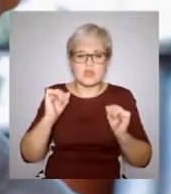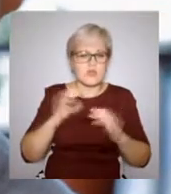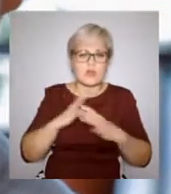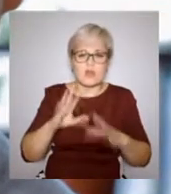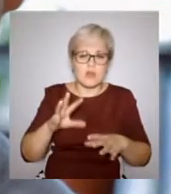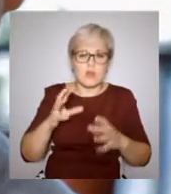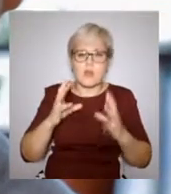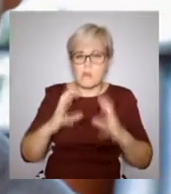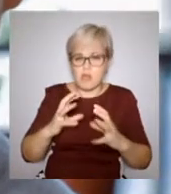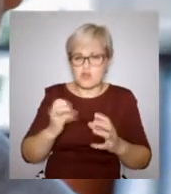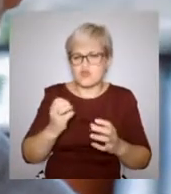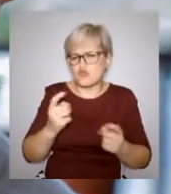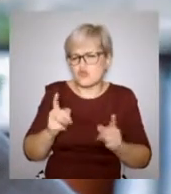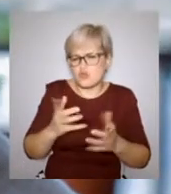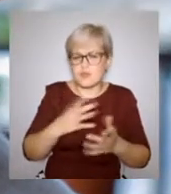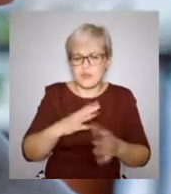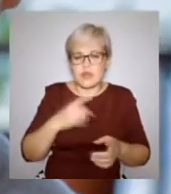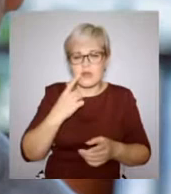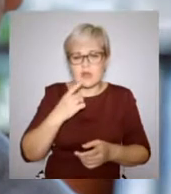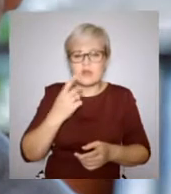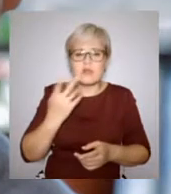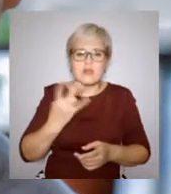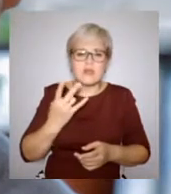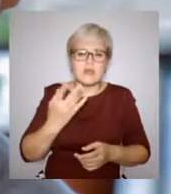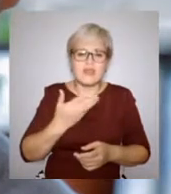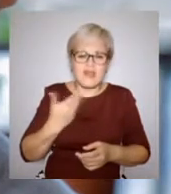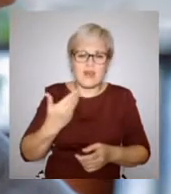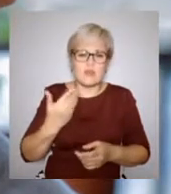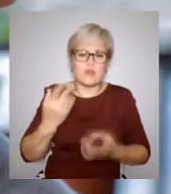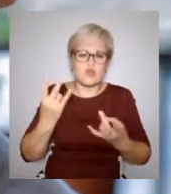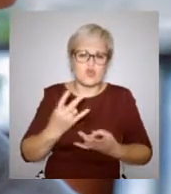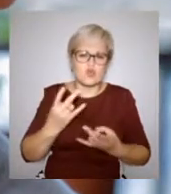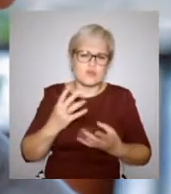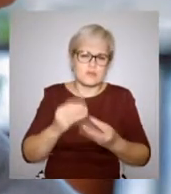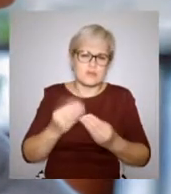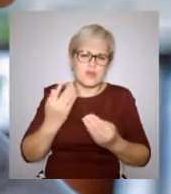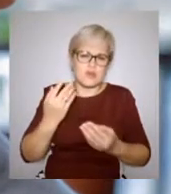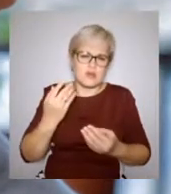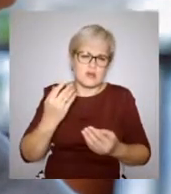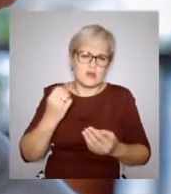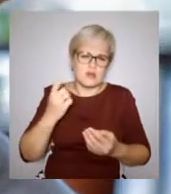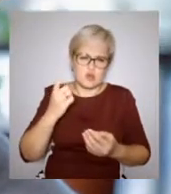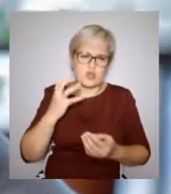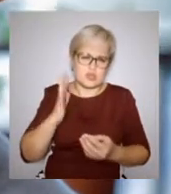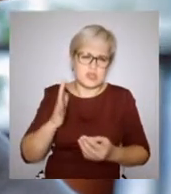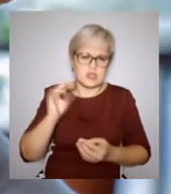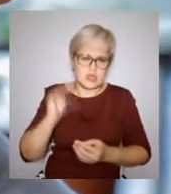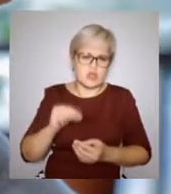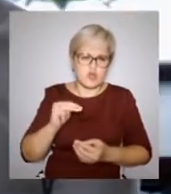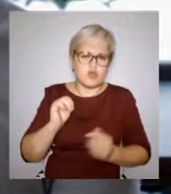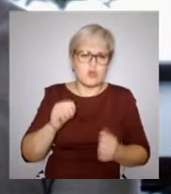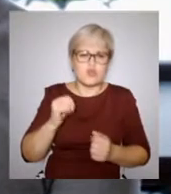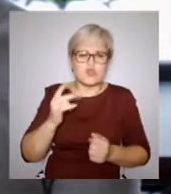брать у кого помощью помощью них там инвентаря не было спортивных мячей там еще что то это мог надо там буквально